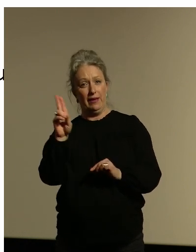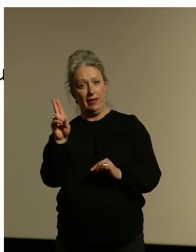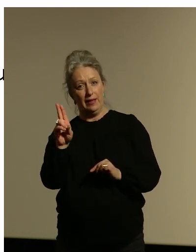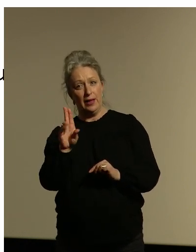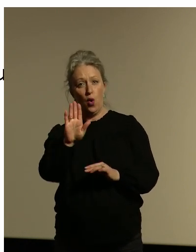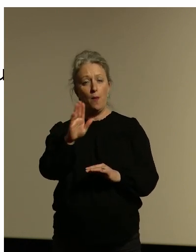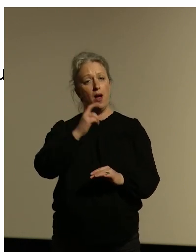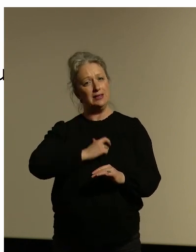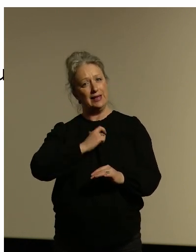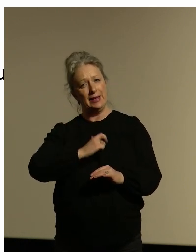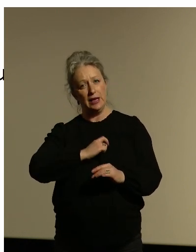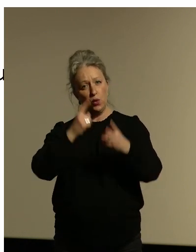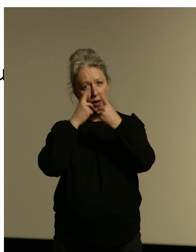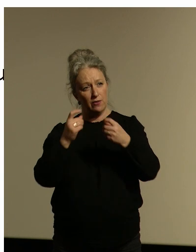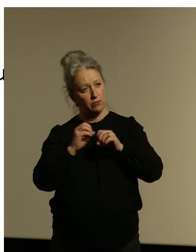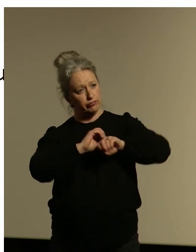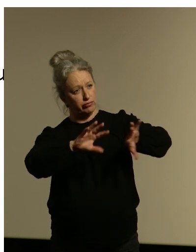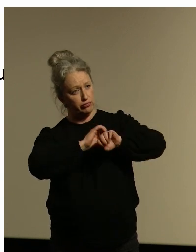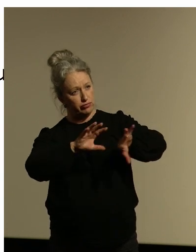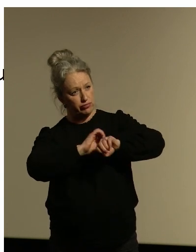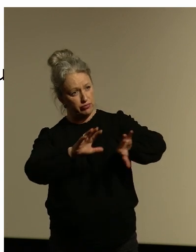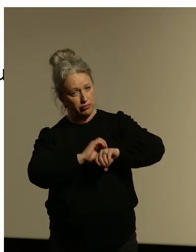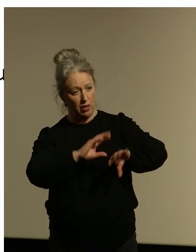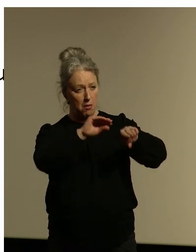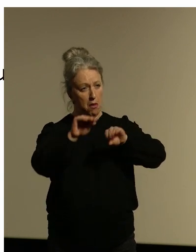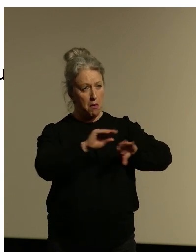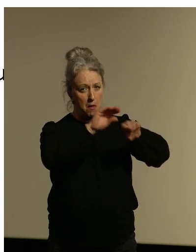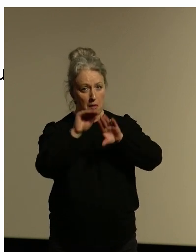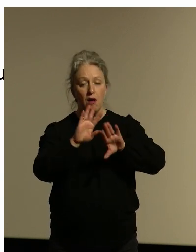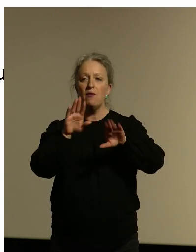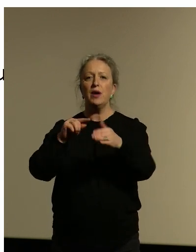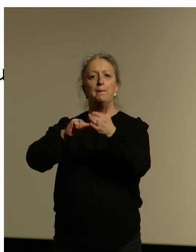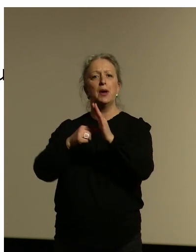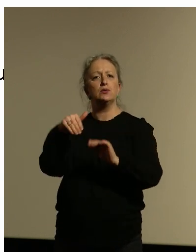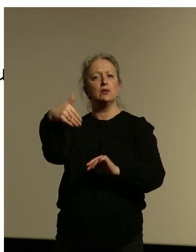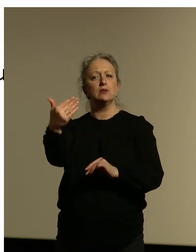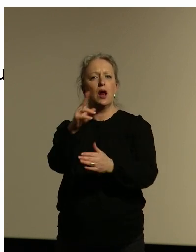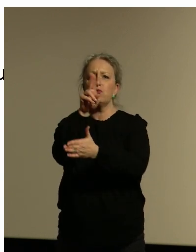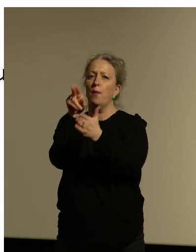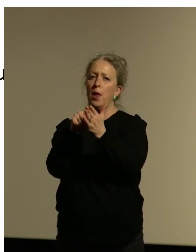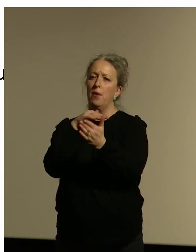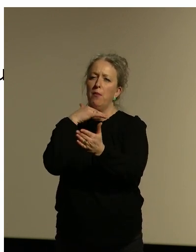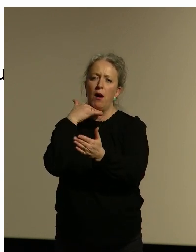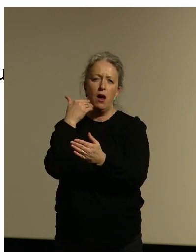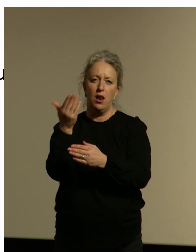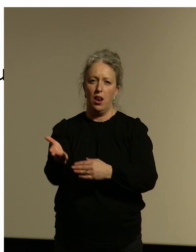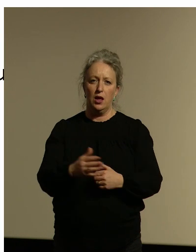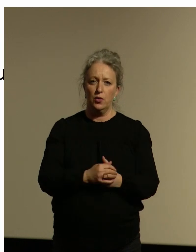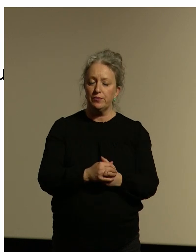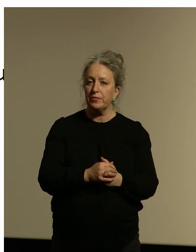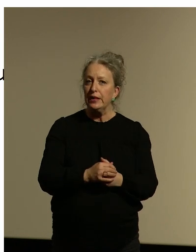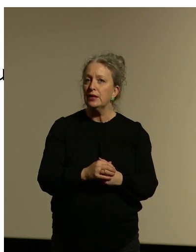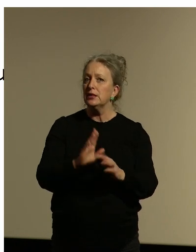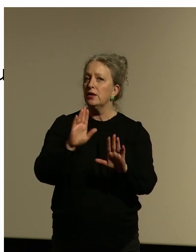kellegi isikliku infot teistele inimestele edasi annate, te võite põhjustada talle väga palju probleeme sellega. See võib olla